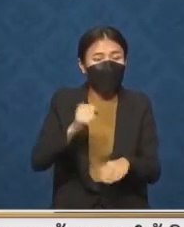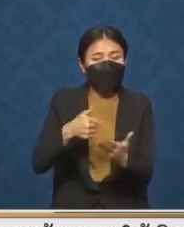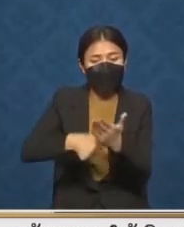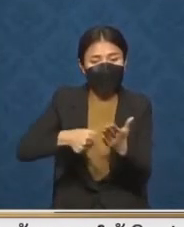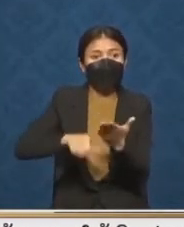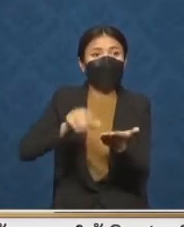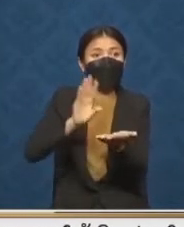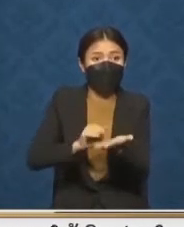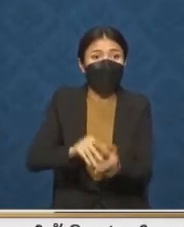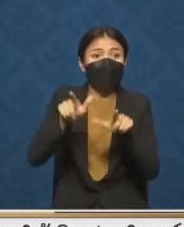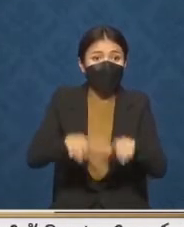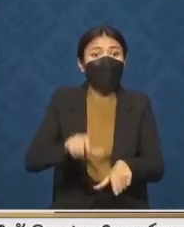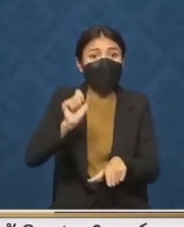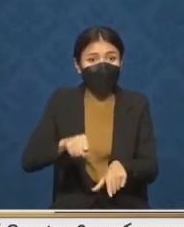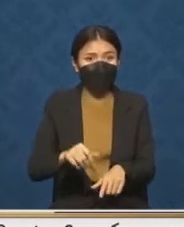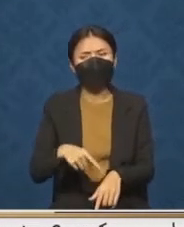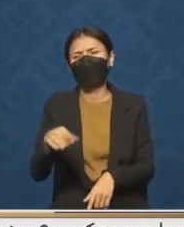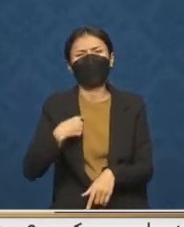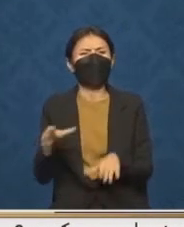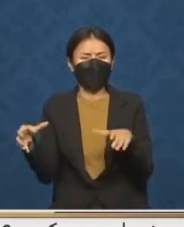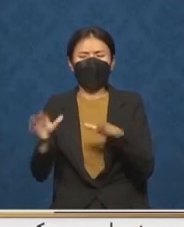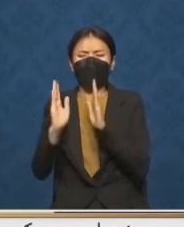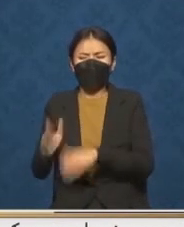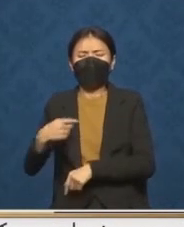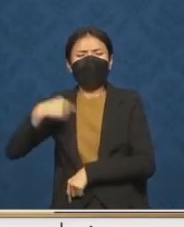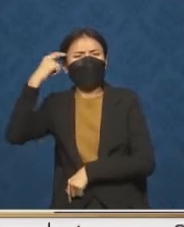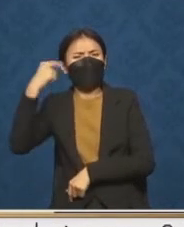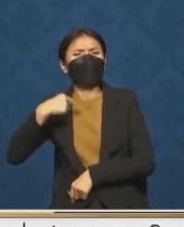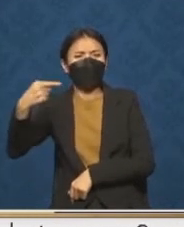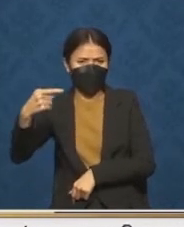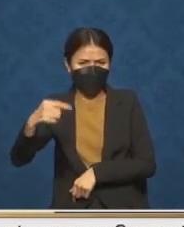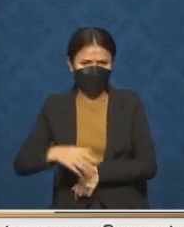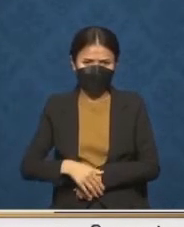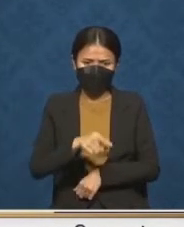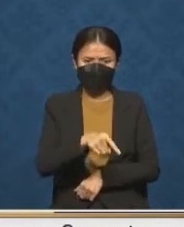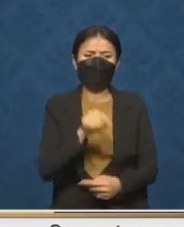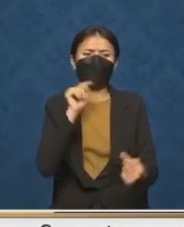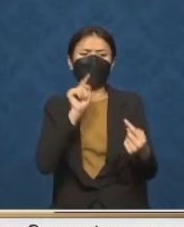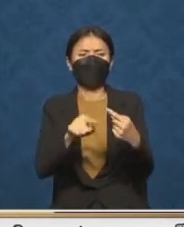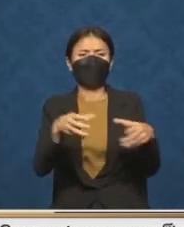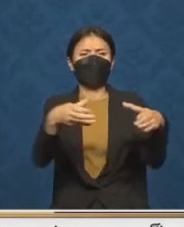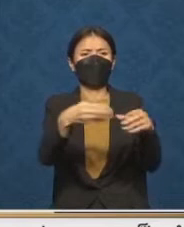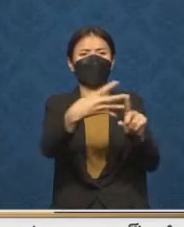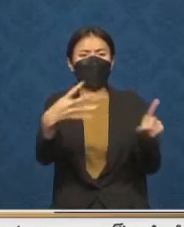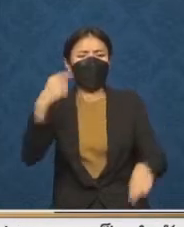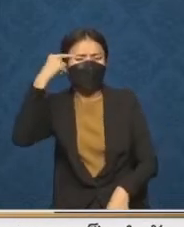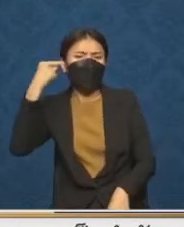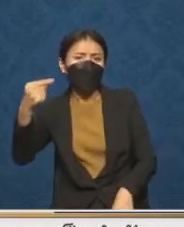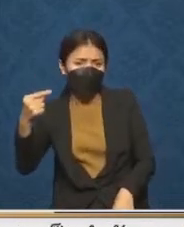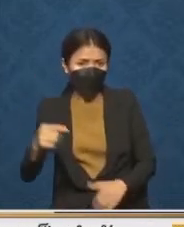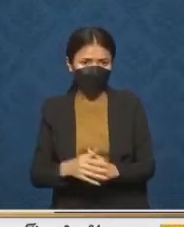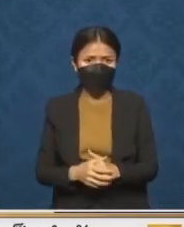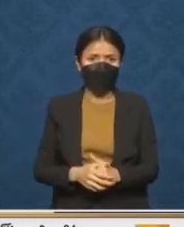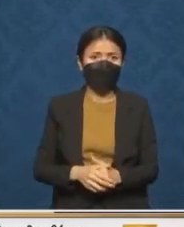เป็นอคติของผู้ที่ปิดกั้นกลุ่มคนที่มีความหลากหลายทางเพศโดยไม่ได้คิดถึงประโยชน์สวมรวมส่วนรวมของชาตินั้นเป็